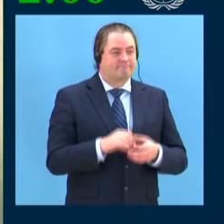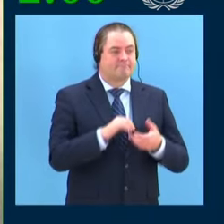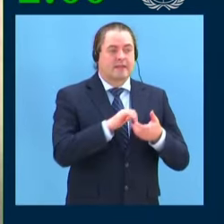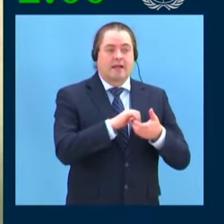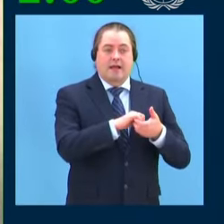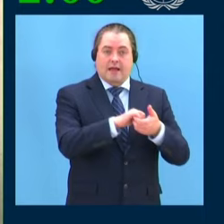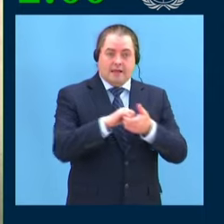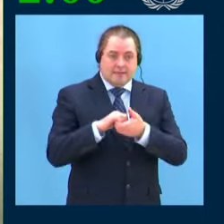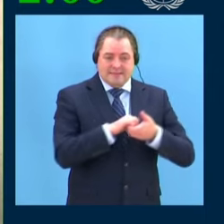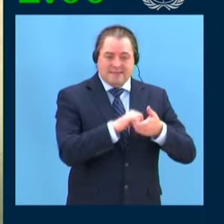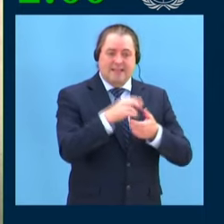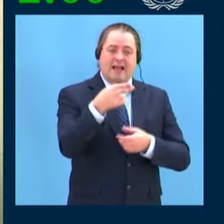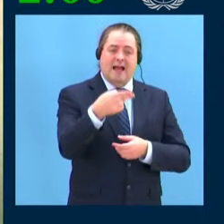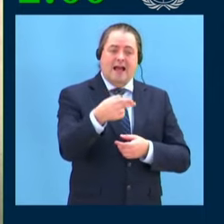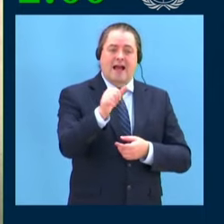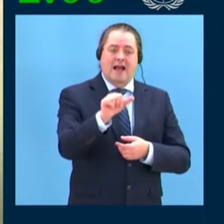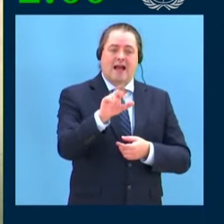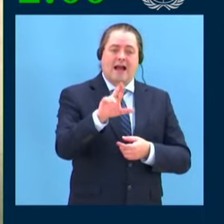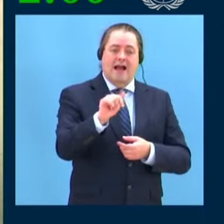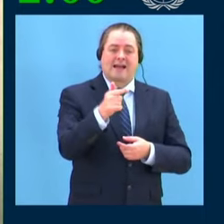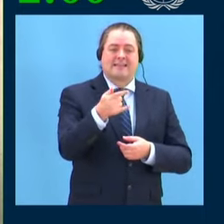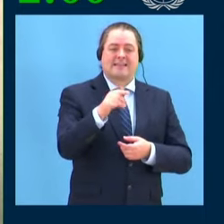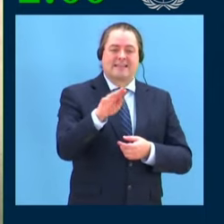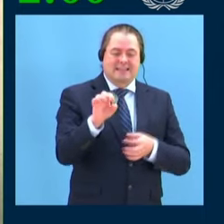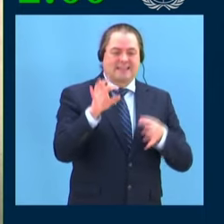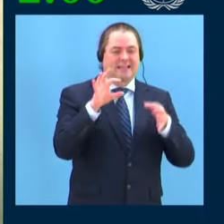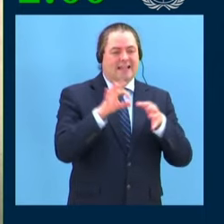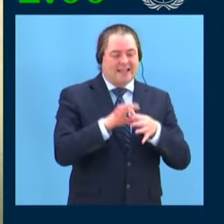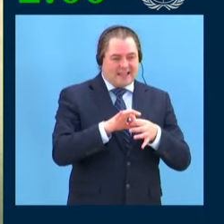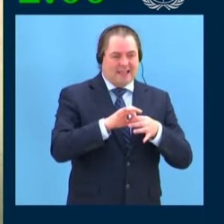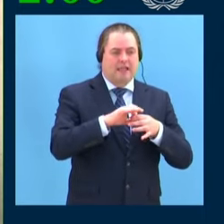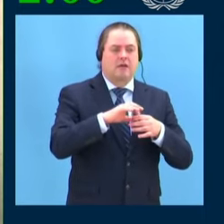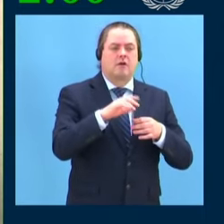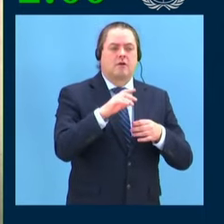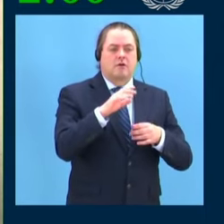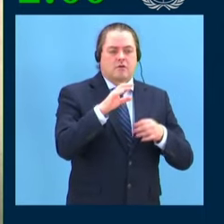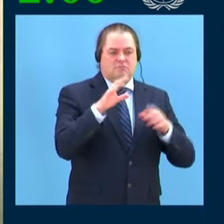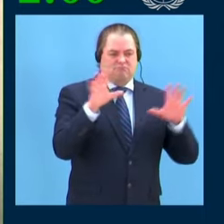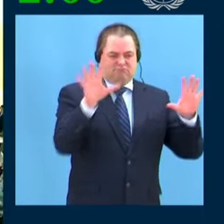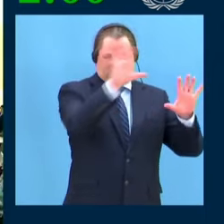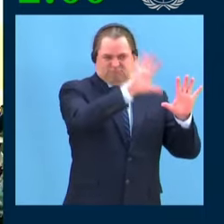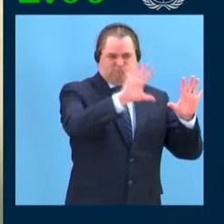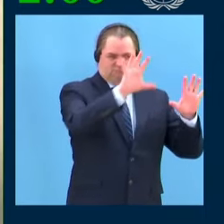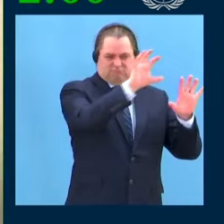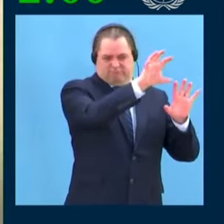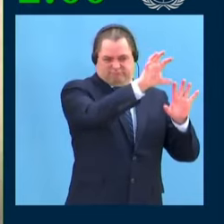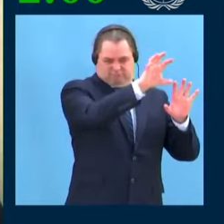Association des Haratines de Mauritanie en Europe. You have the floor.